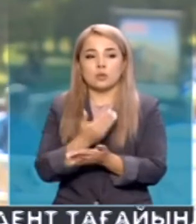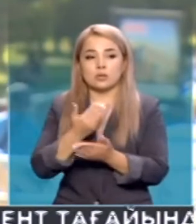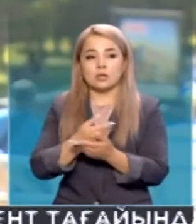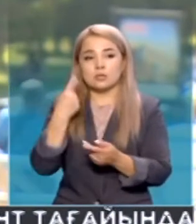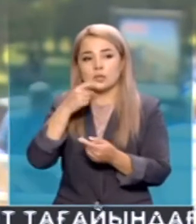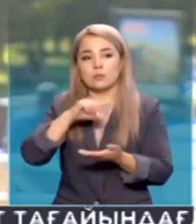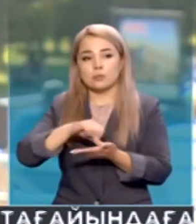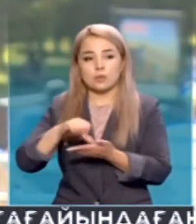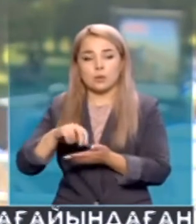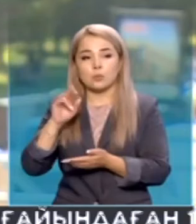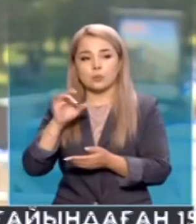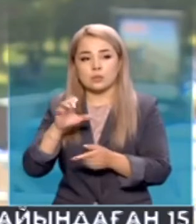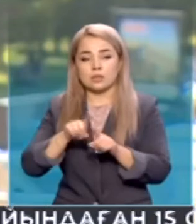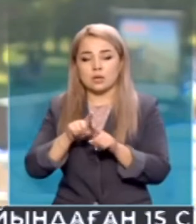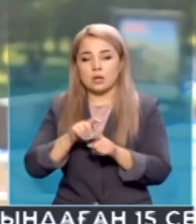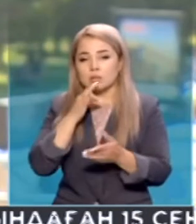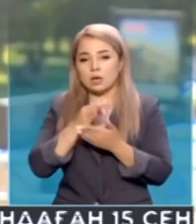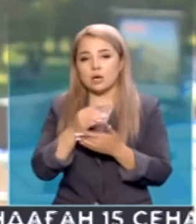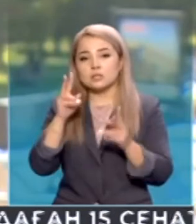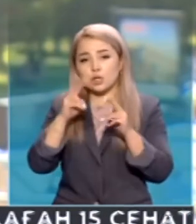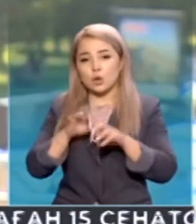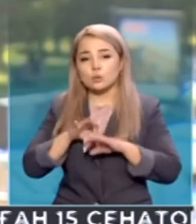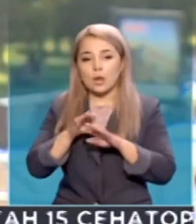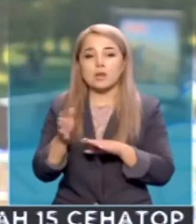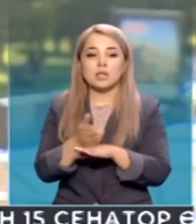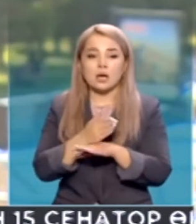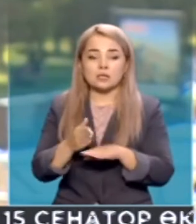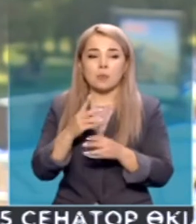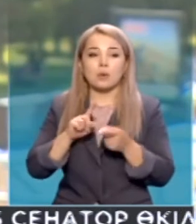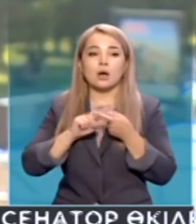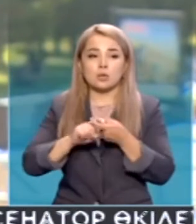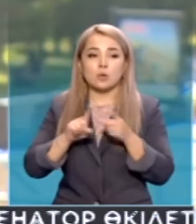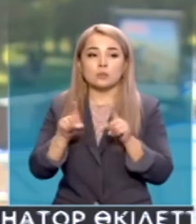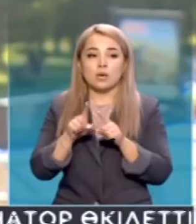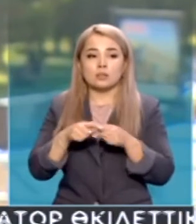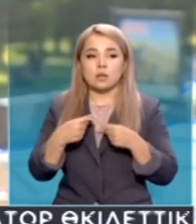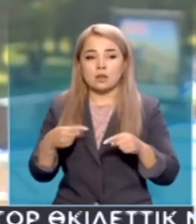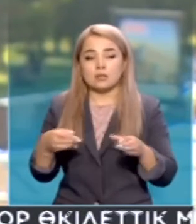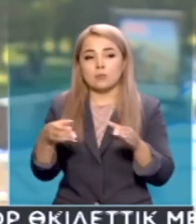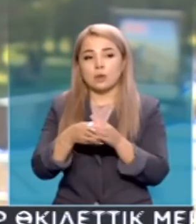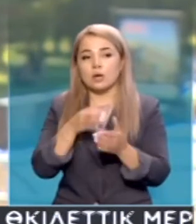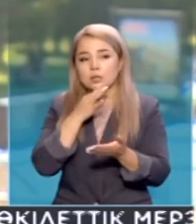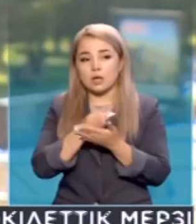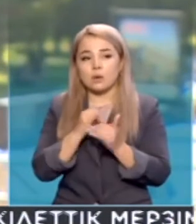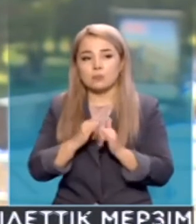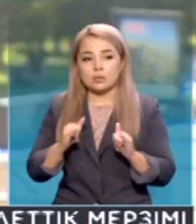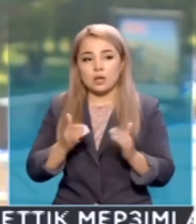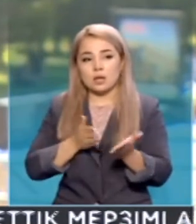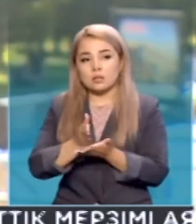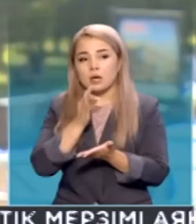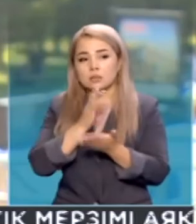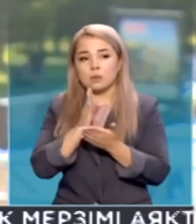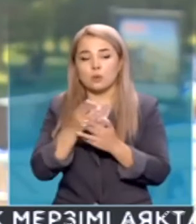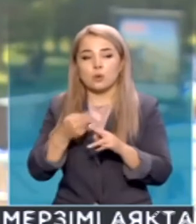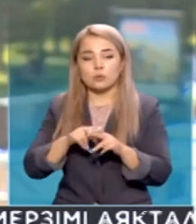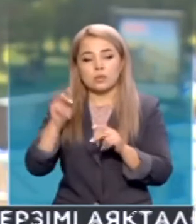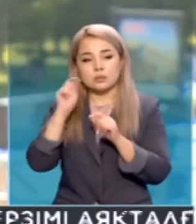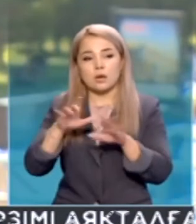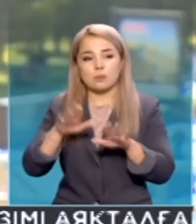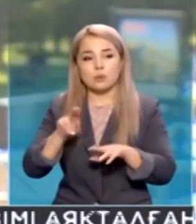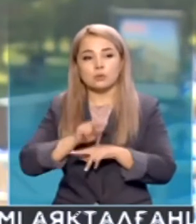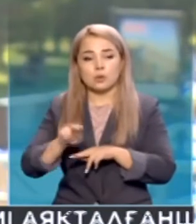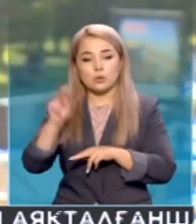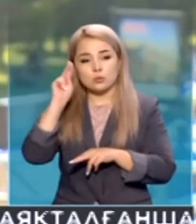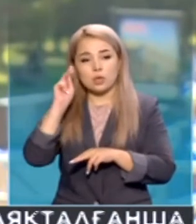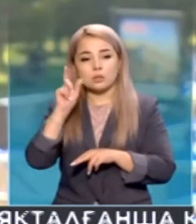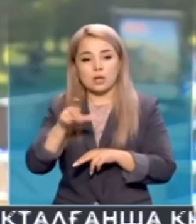құзырет деп аталатын курс оқушылардың зерттеу, талдау, коммуникация секілді дағдыларын дамытуға бағытталған. Бұл сабақты жүргізетін